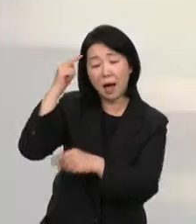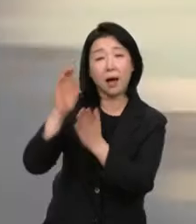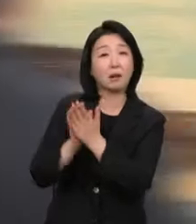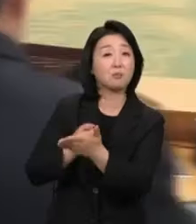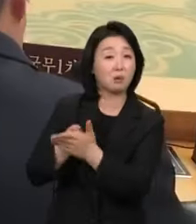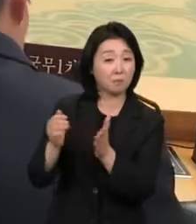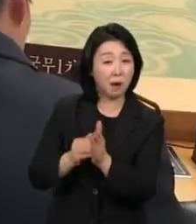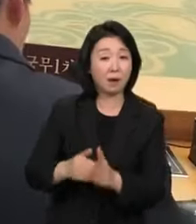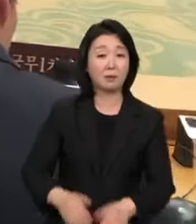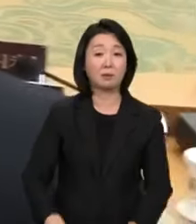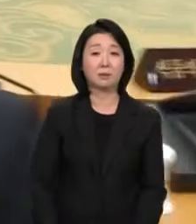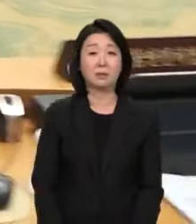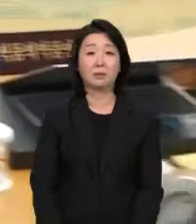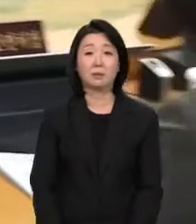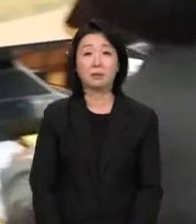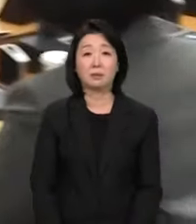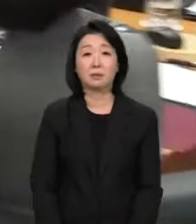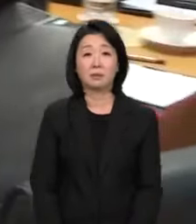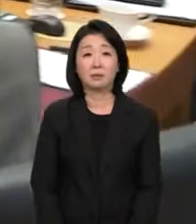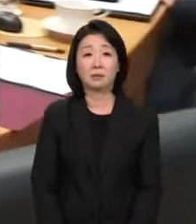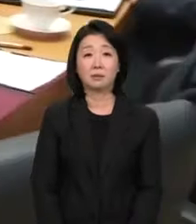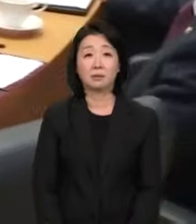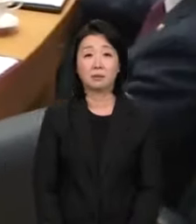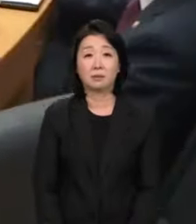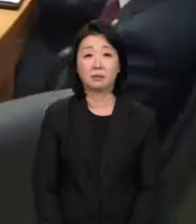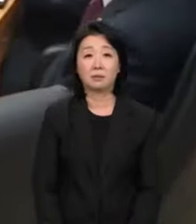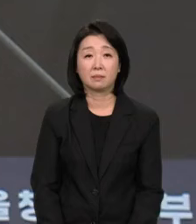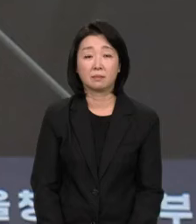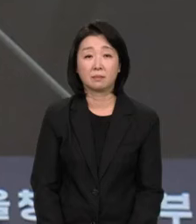밝혔습니다. JTBC 김민입니다.